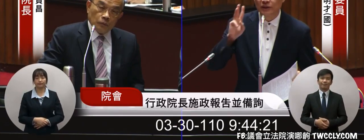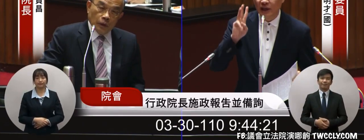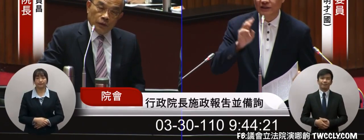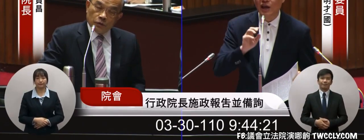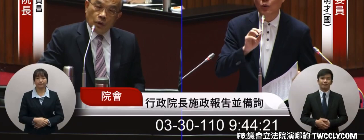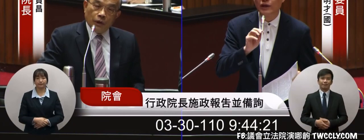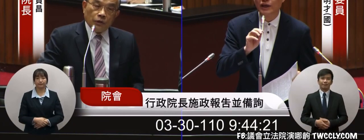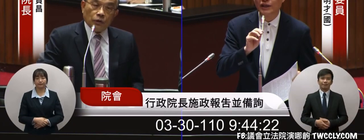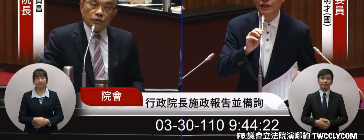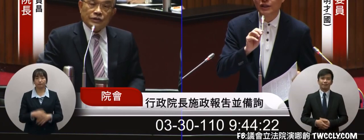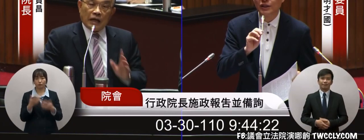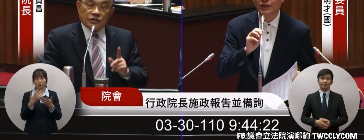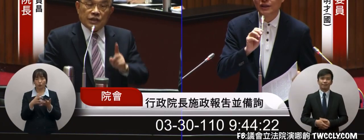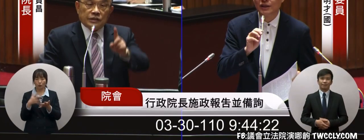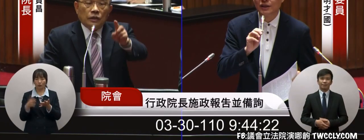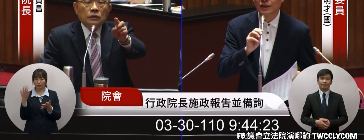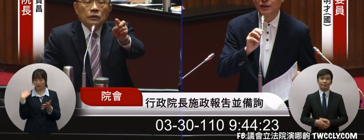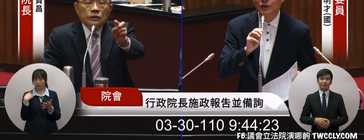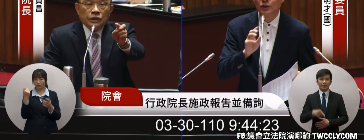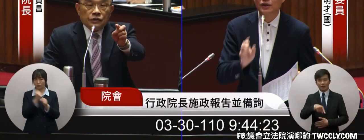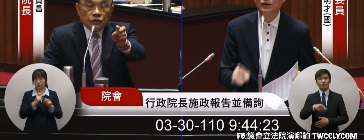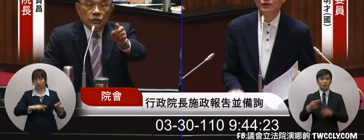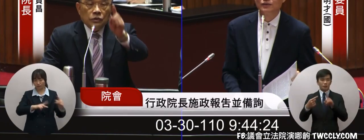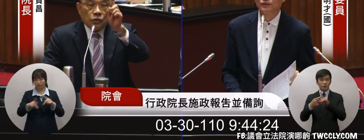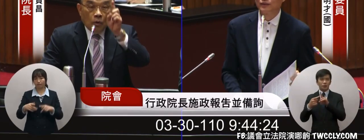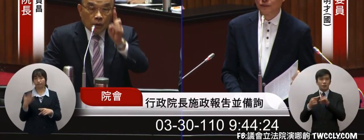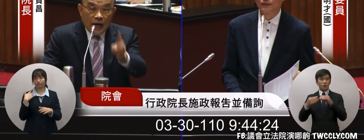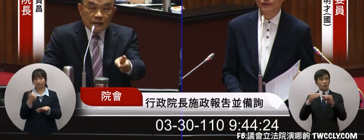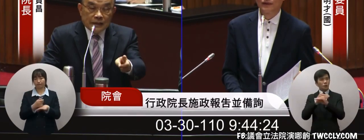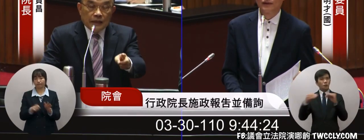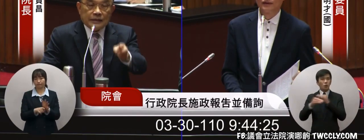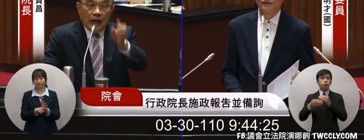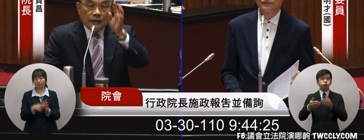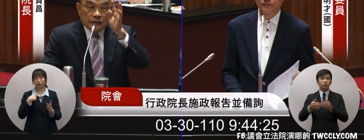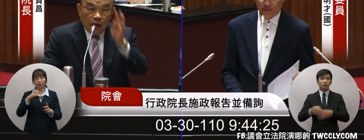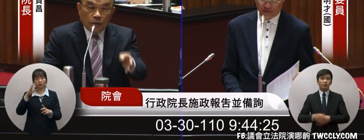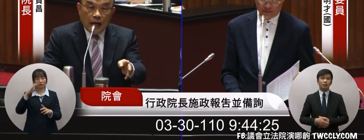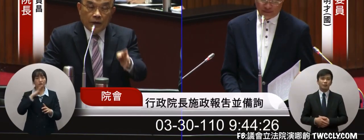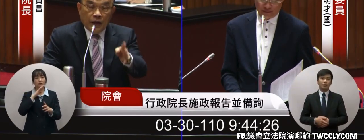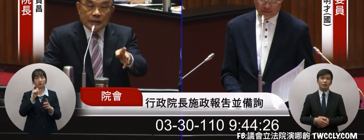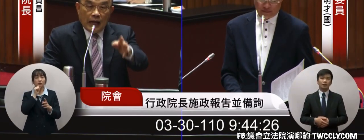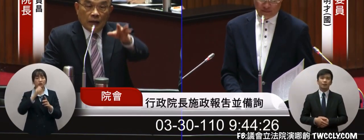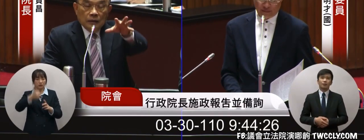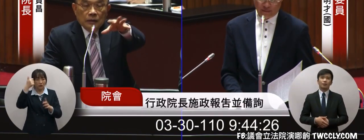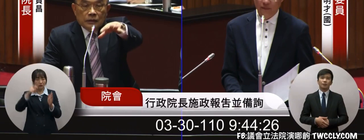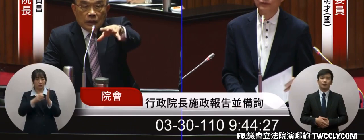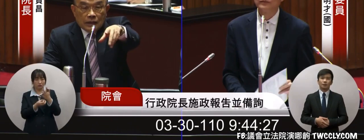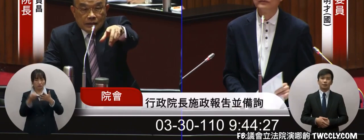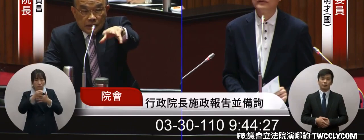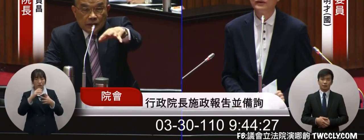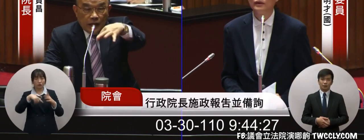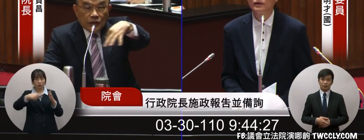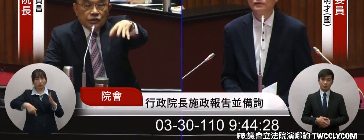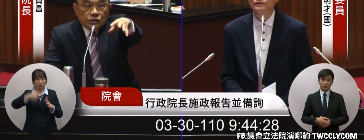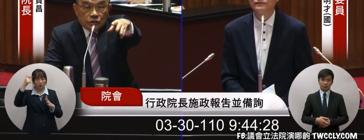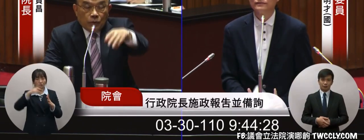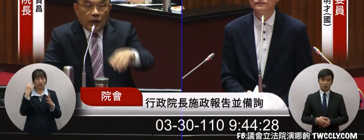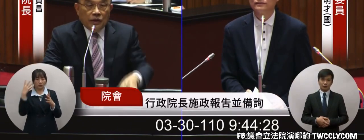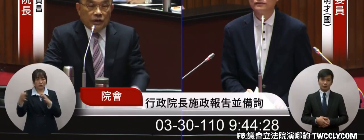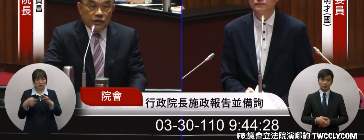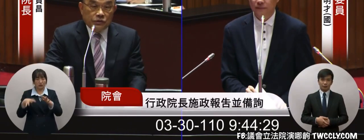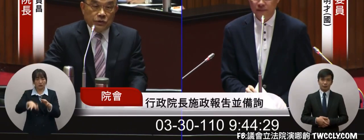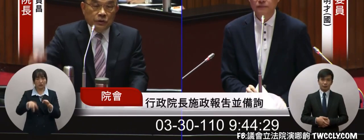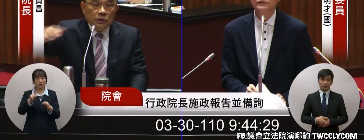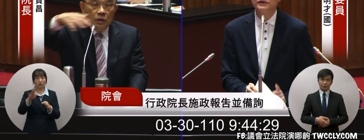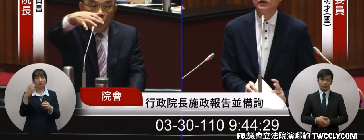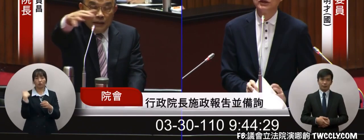進出有大概三萬很多都是當時建設其實從我當縣長一直到我當院長這個在新店地區就是委